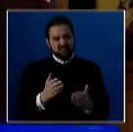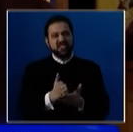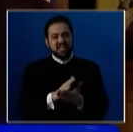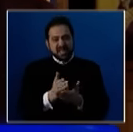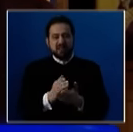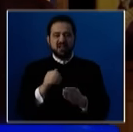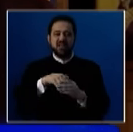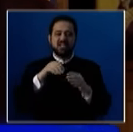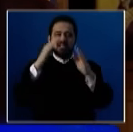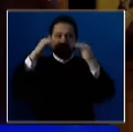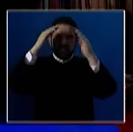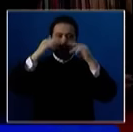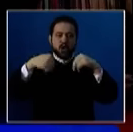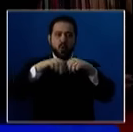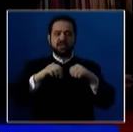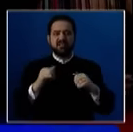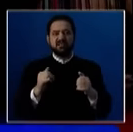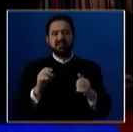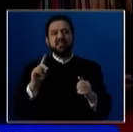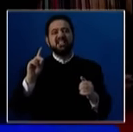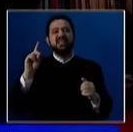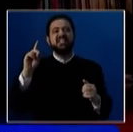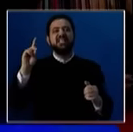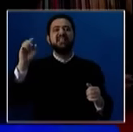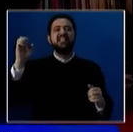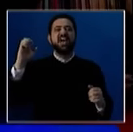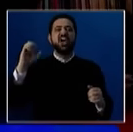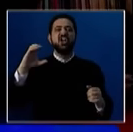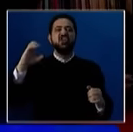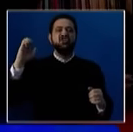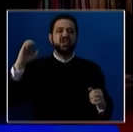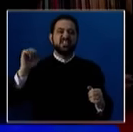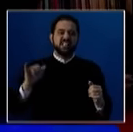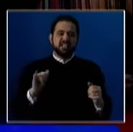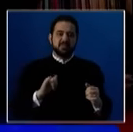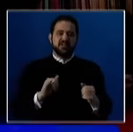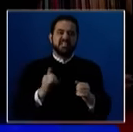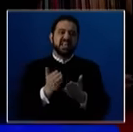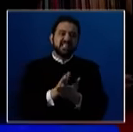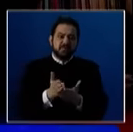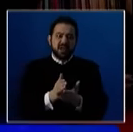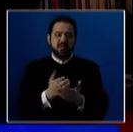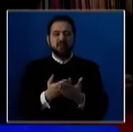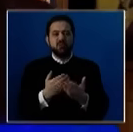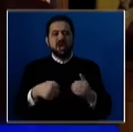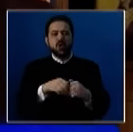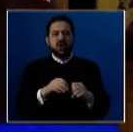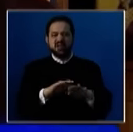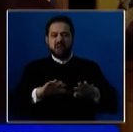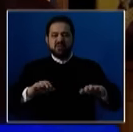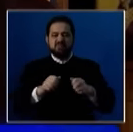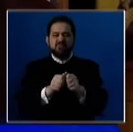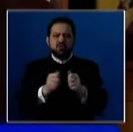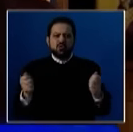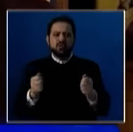foarte des. Din ce cauză se întâmplă, am zis, noi ne-am răcit, ne-am înstrăinat, ne-am depărtat de Dumnezeu.